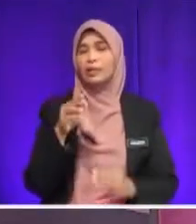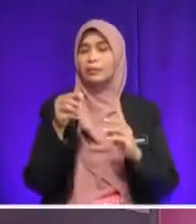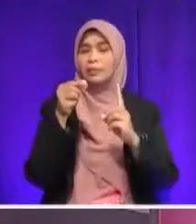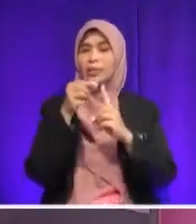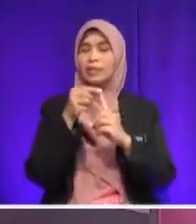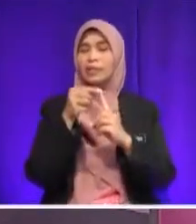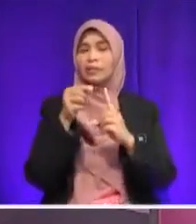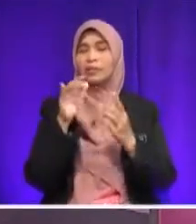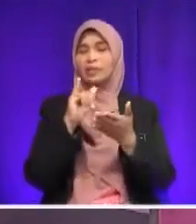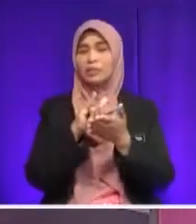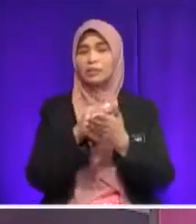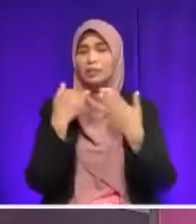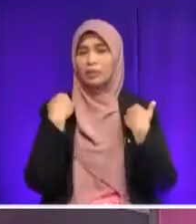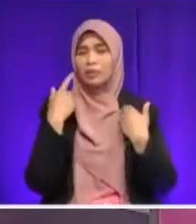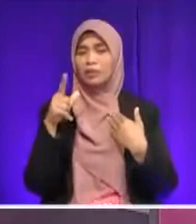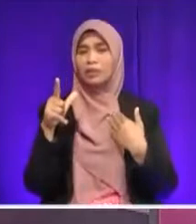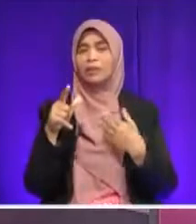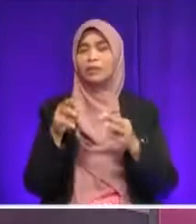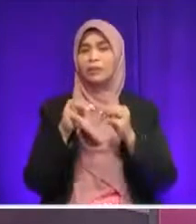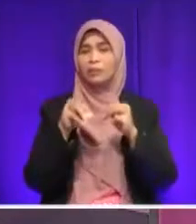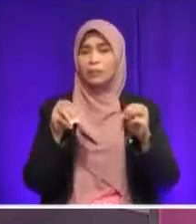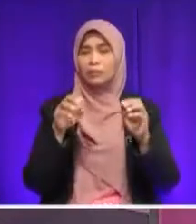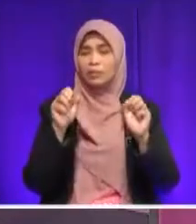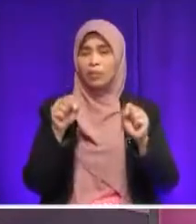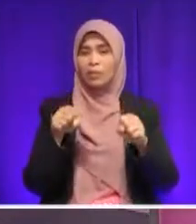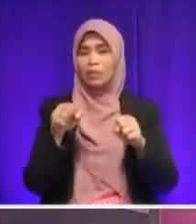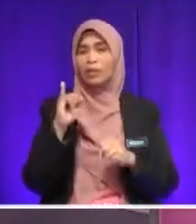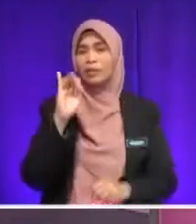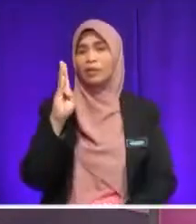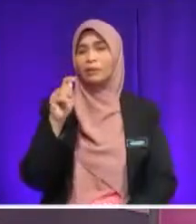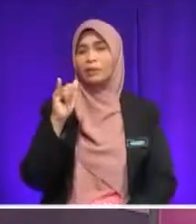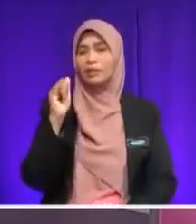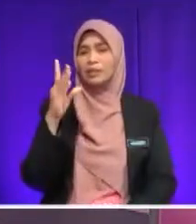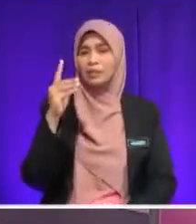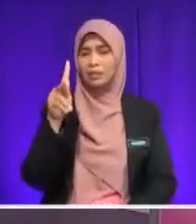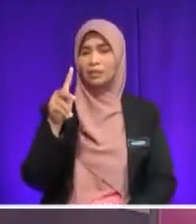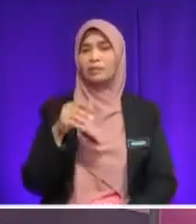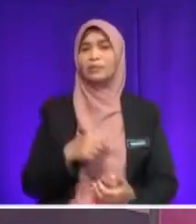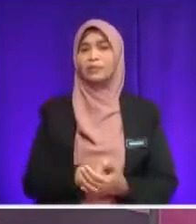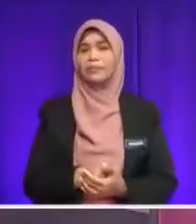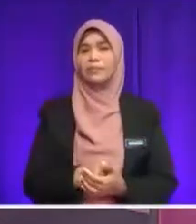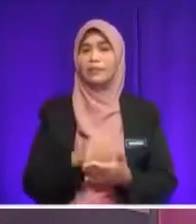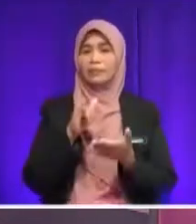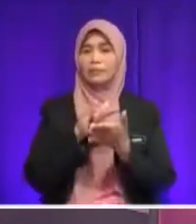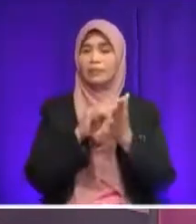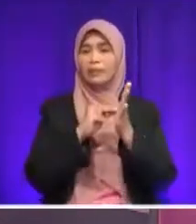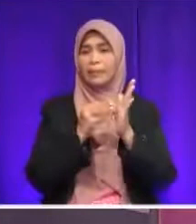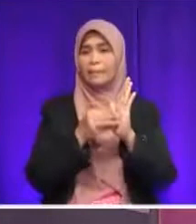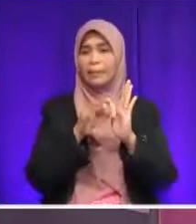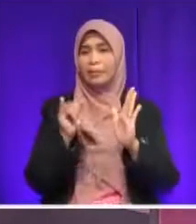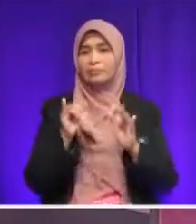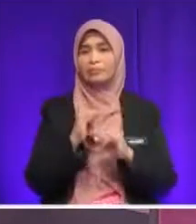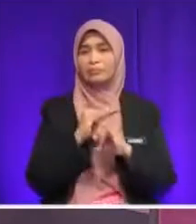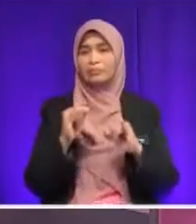selepasnya tuh adalah murid-murid semua bulih tidak di situ Ah yaitu maksudnya jadi